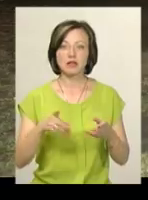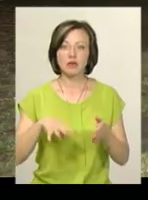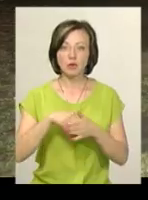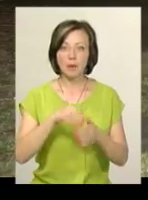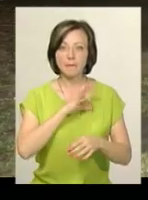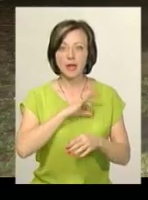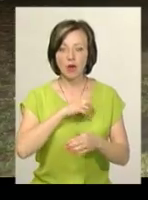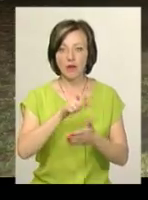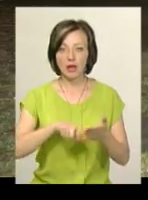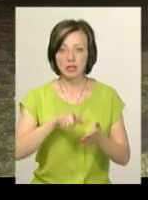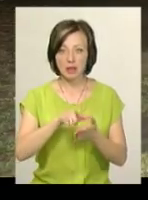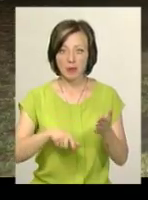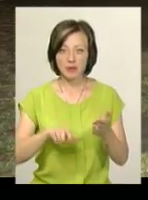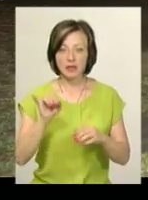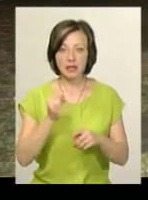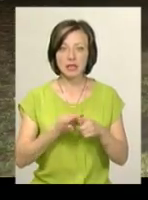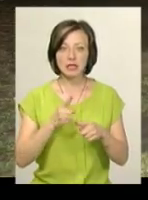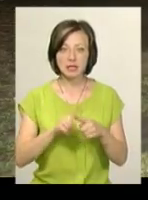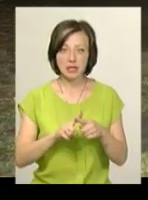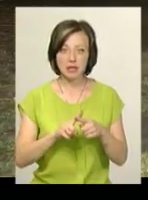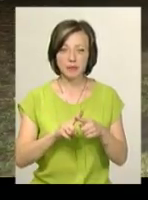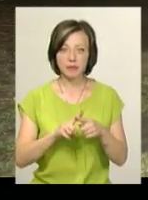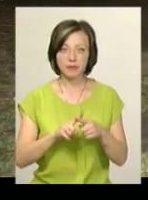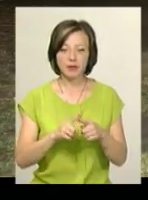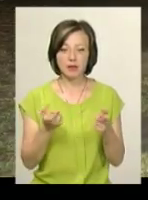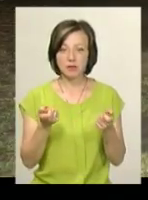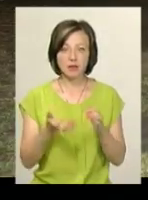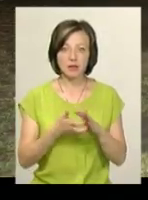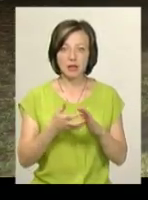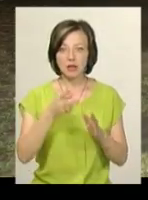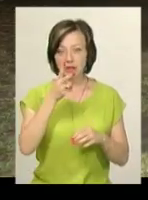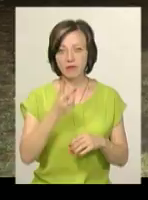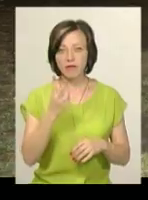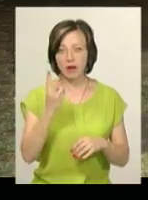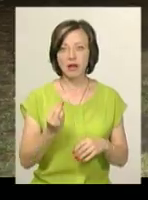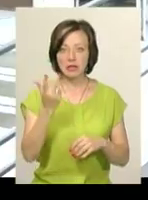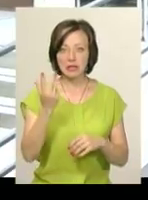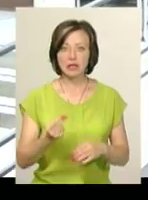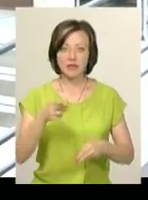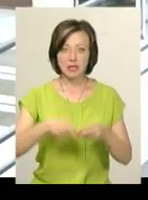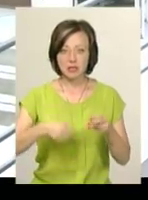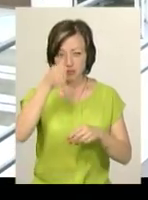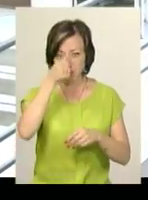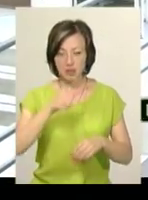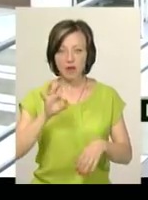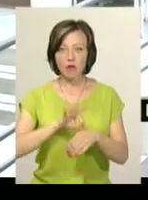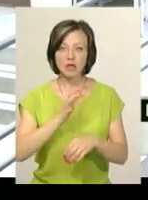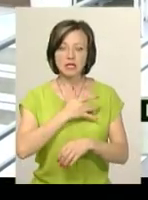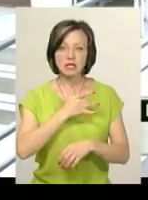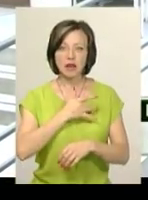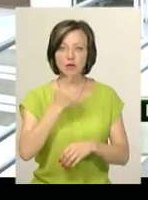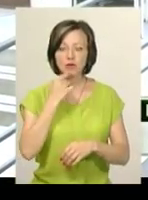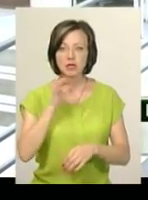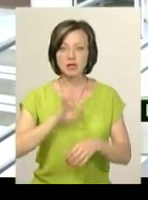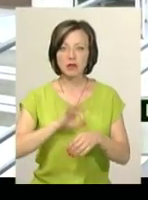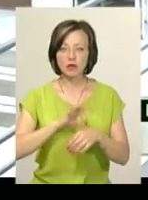пільгових рецептів. Ну, і це буквально не вистачає десь на 2-3 дні в кінці місяця. Хворі на серцево-судинні захворювання,